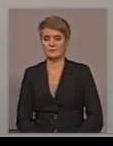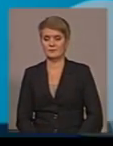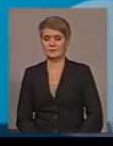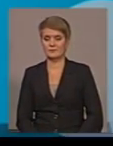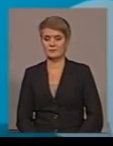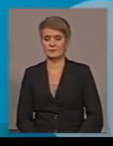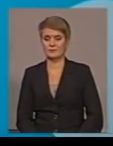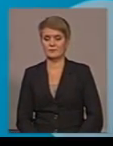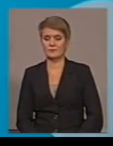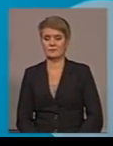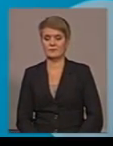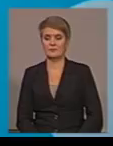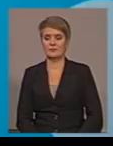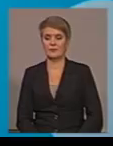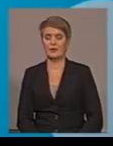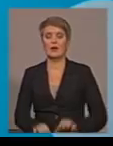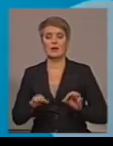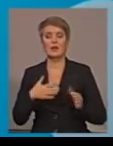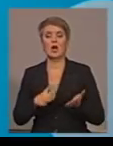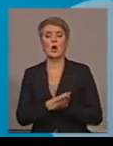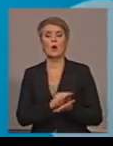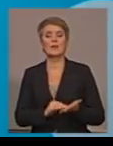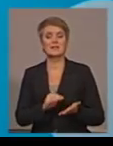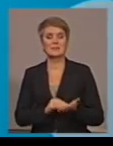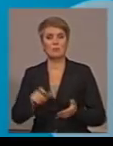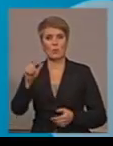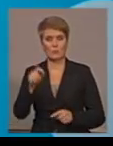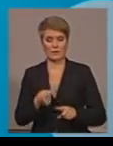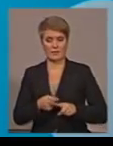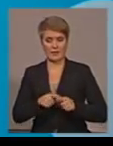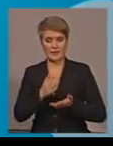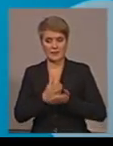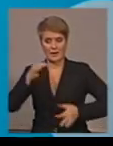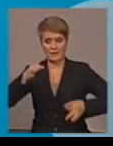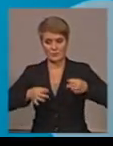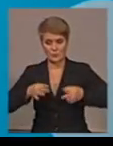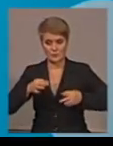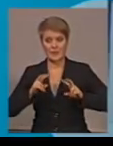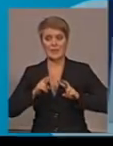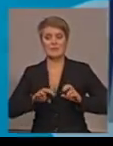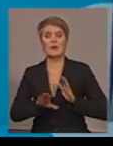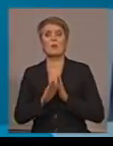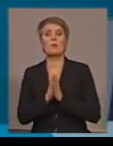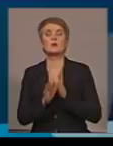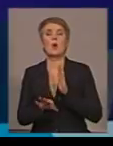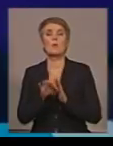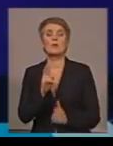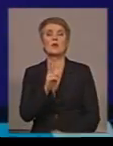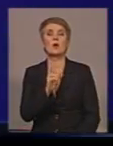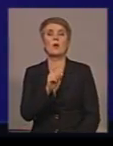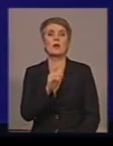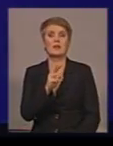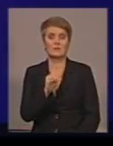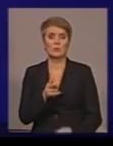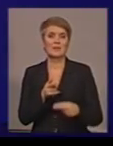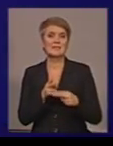першому. Як передає наш кореспондент Сергій Гільді, який перебуває на суді, слідство просить обрати Коханівському запобіжний захід у